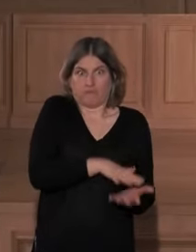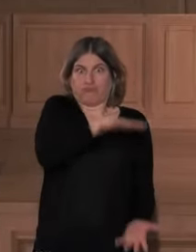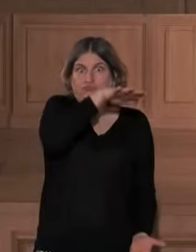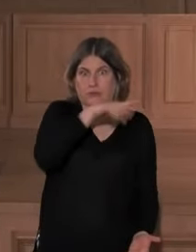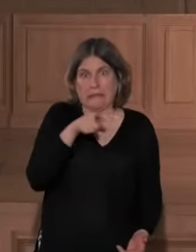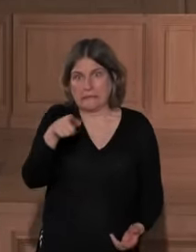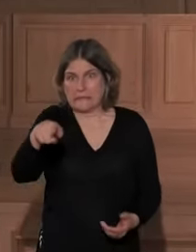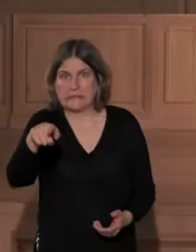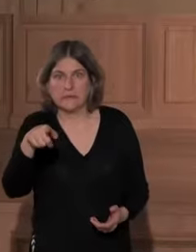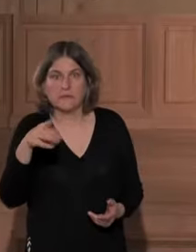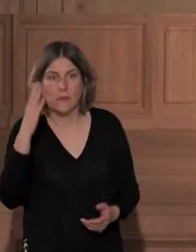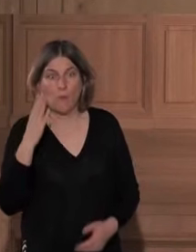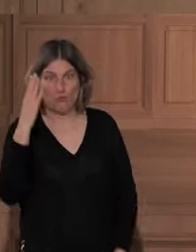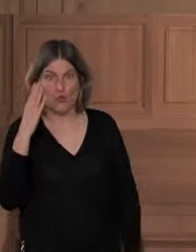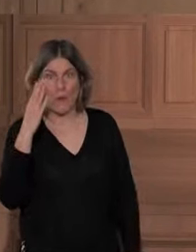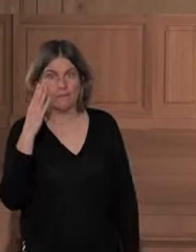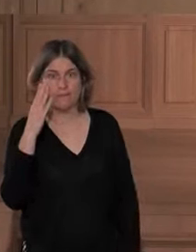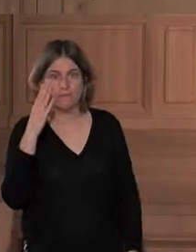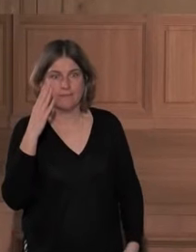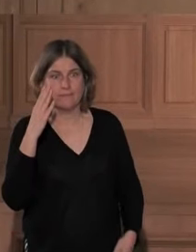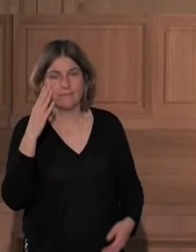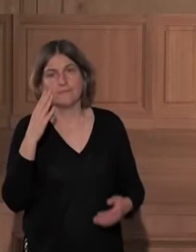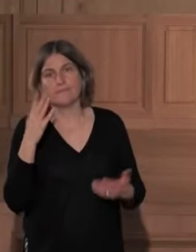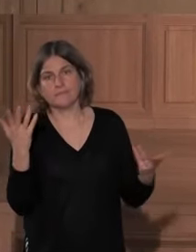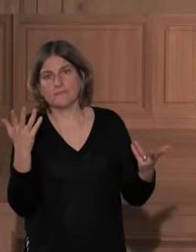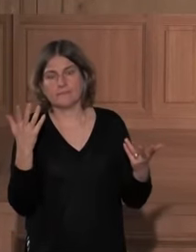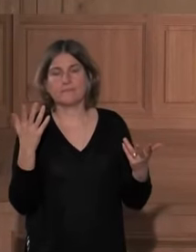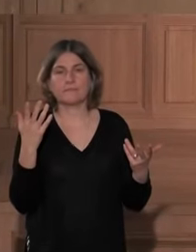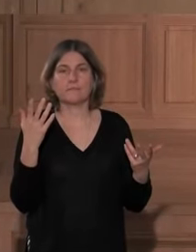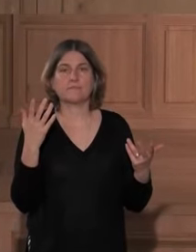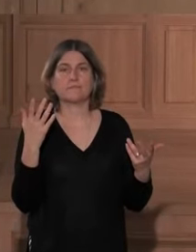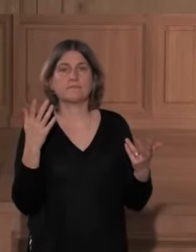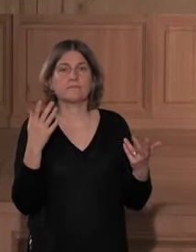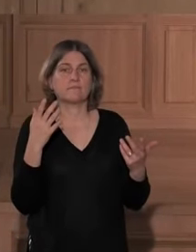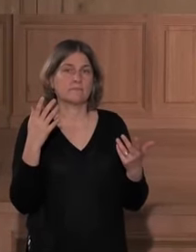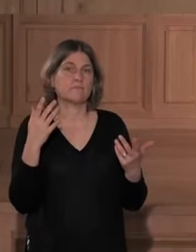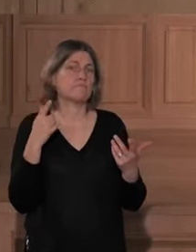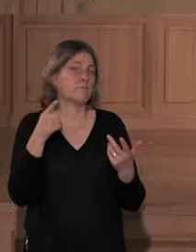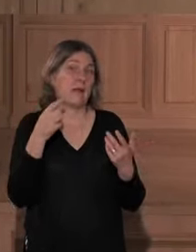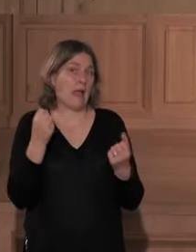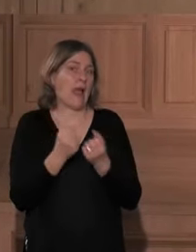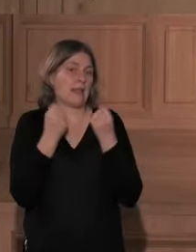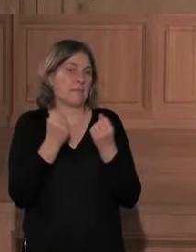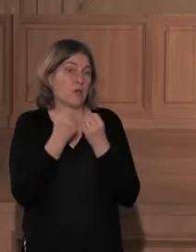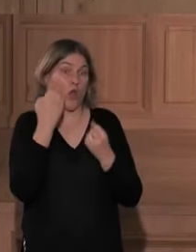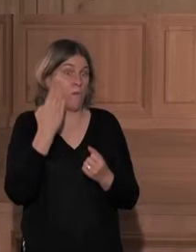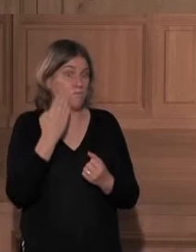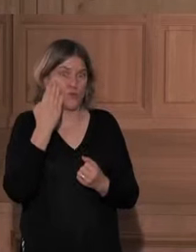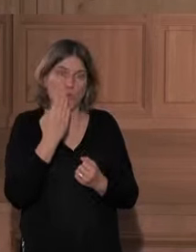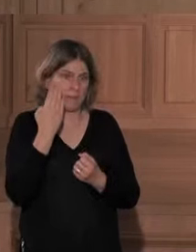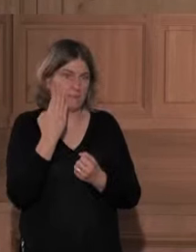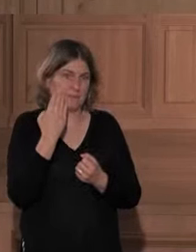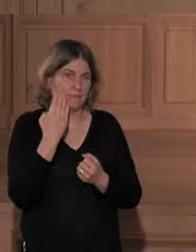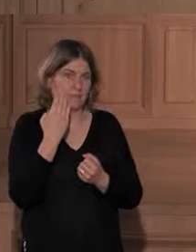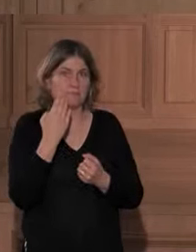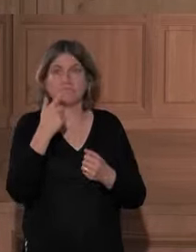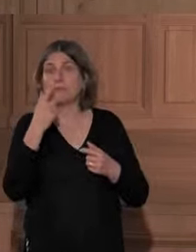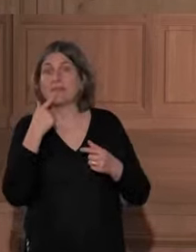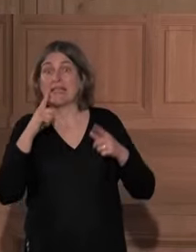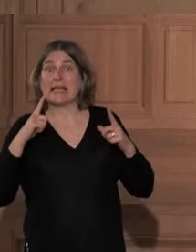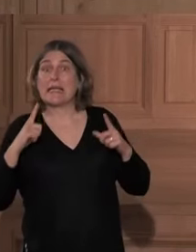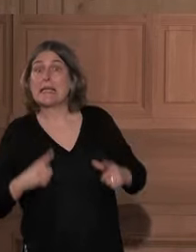plus simple qu'une prise en charge aux séances des justes. Il suffit d'avoir un animateur. Et ça, c'est important que les lycéens